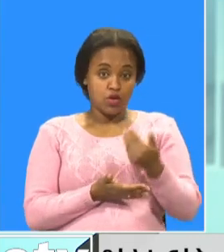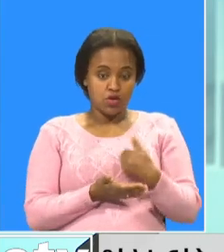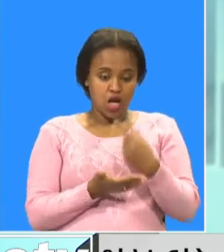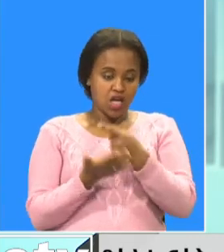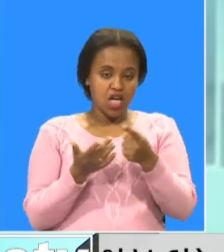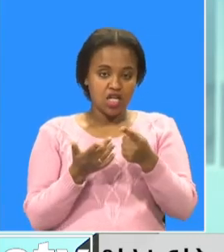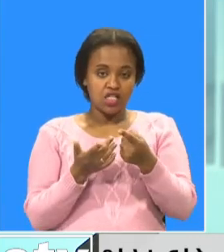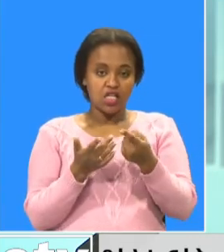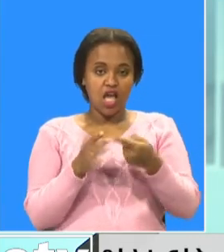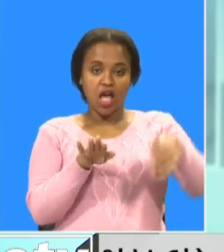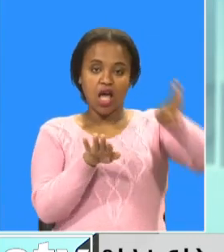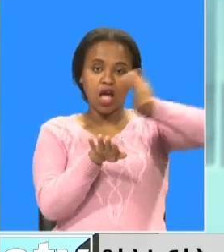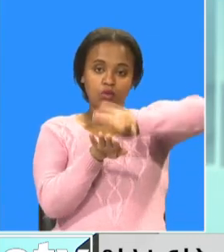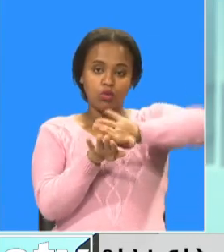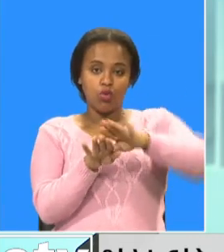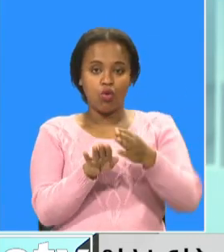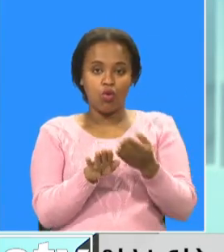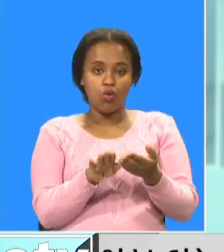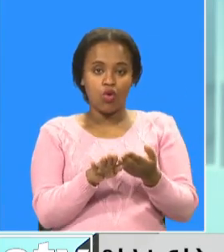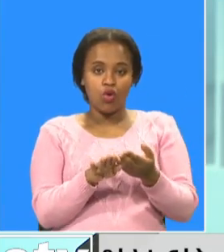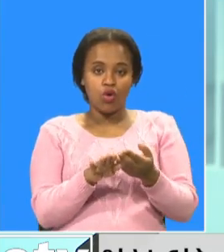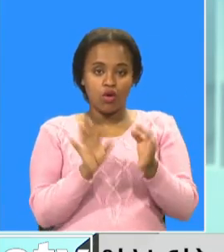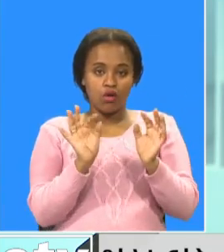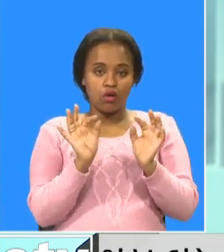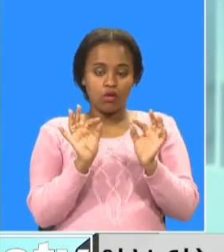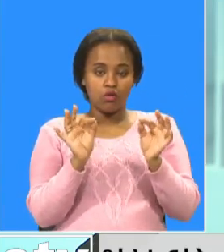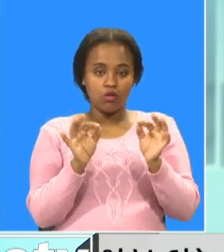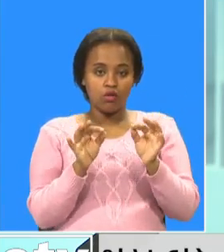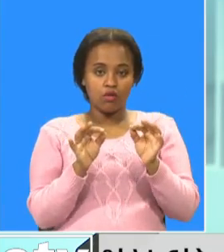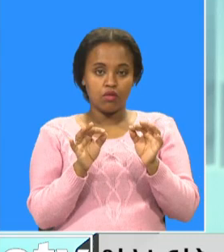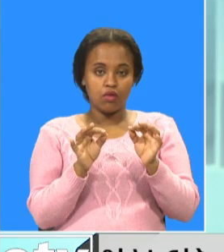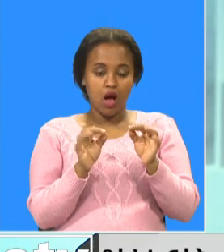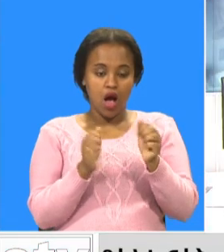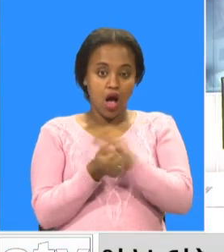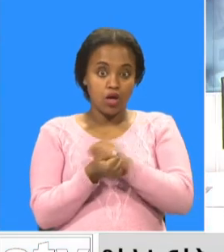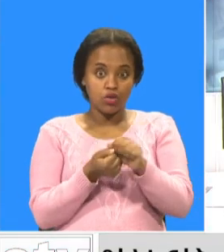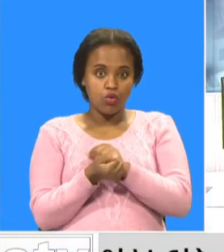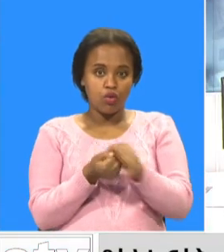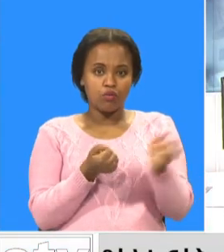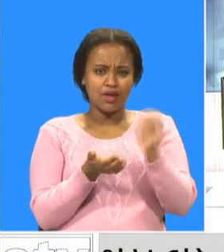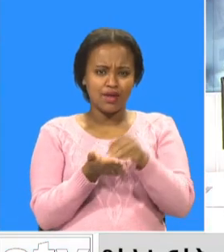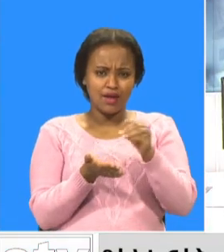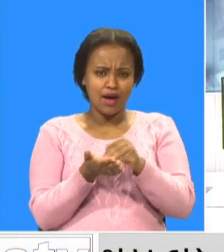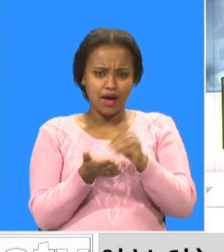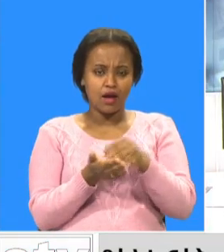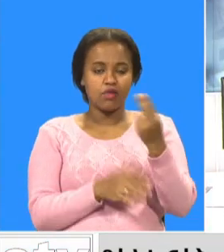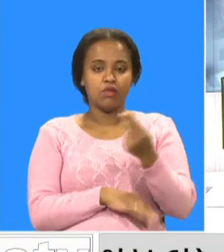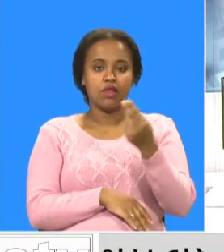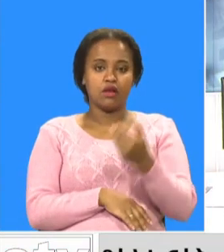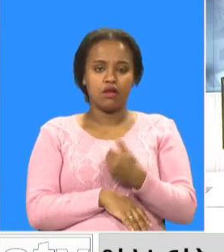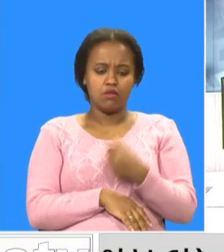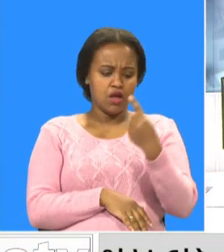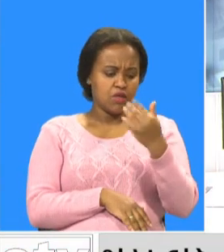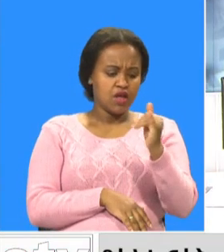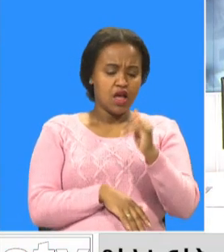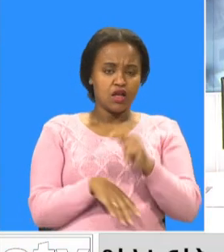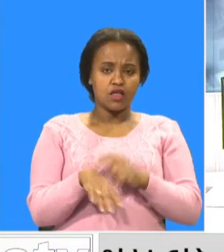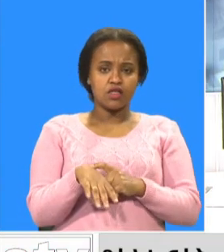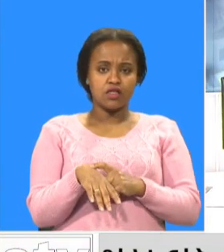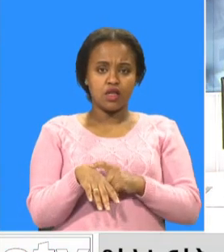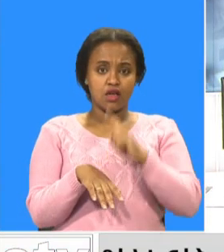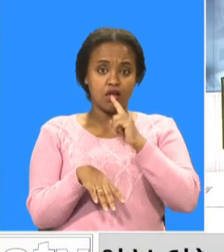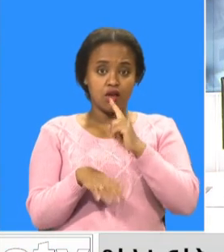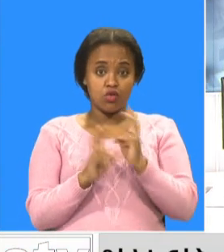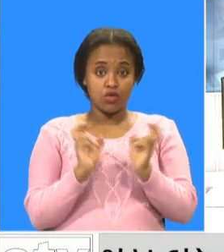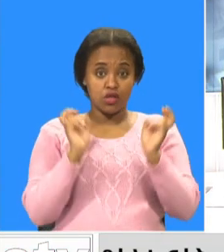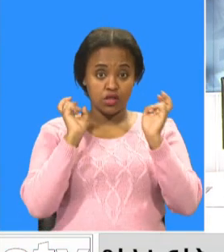ጊዜ ገልብጦ ማስኮቹን የመጠቀም አጥቦም በተደጋጋሚ የመጠቀም ለምን ያህል ጊዜ ነው ወይም ደግሞ ለምን ያህል እንደዚያው ሰርጂካል